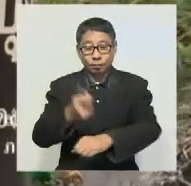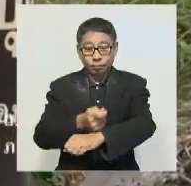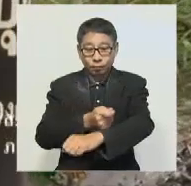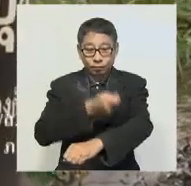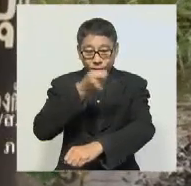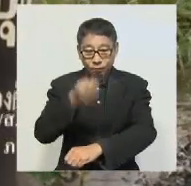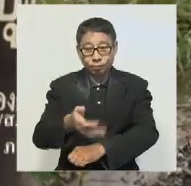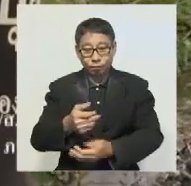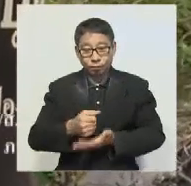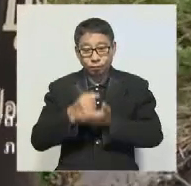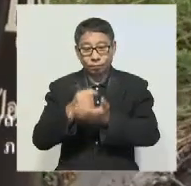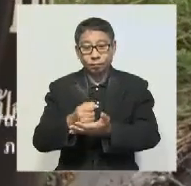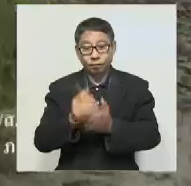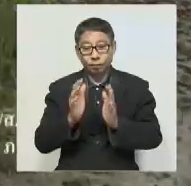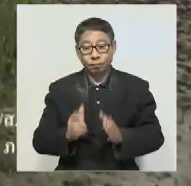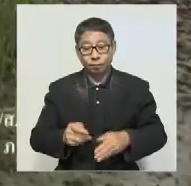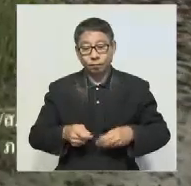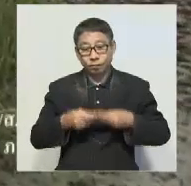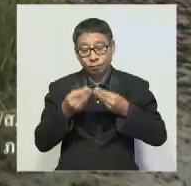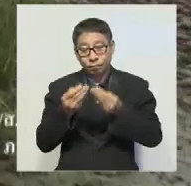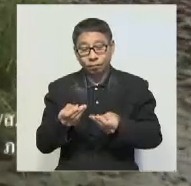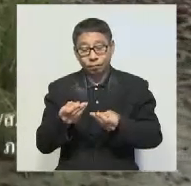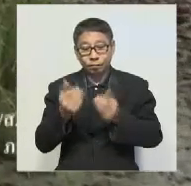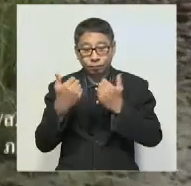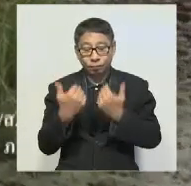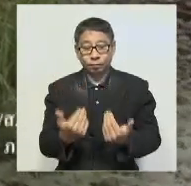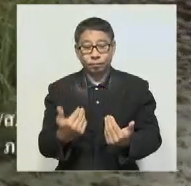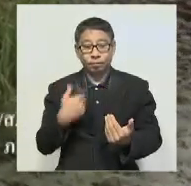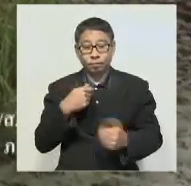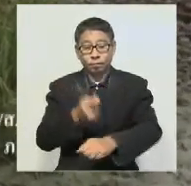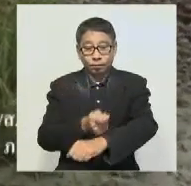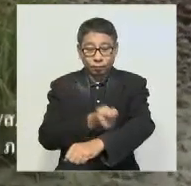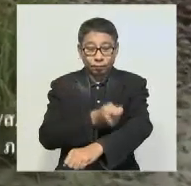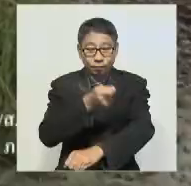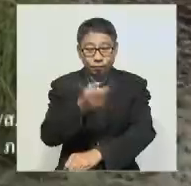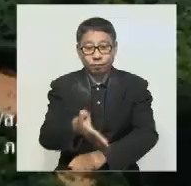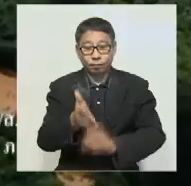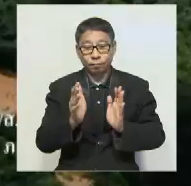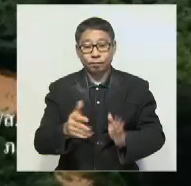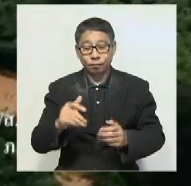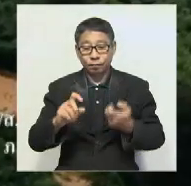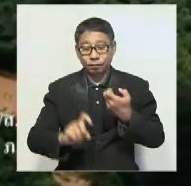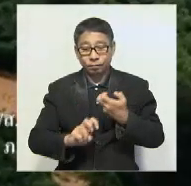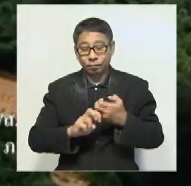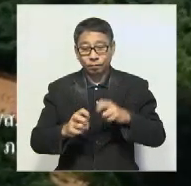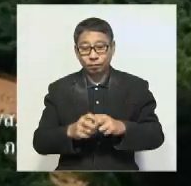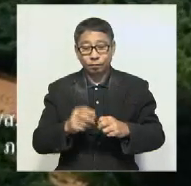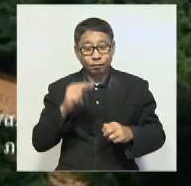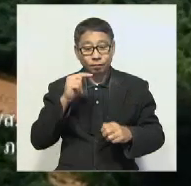เป็นพิเศษให้กับกลุ่มผู้เสียสละกลุ่มนี้เลยนะคะนอกเหนือไปจากค่าชดเชยกรณีที่เกิดภัยพิบัติ